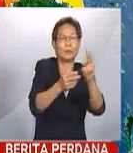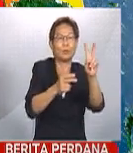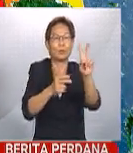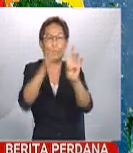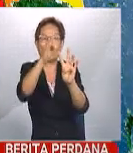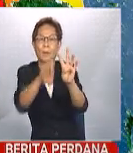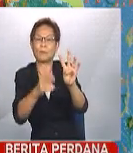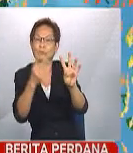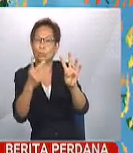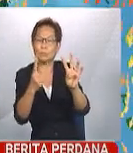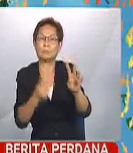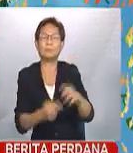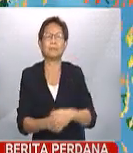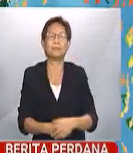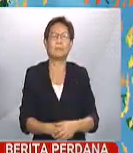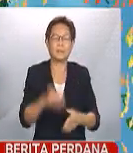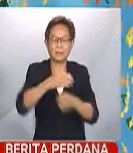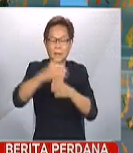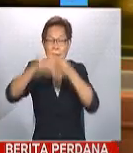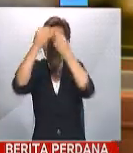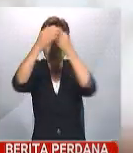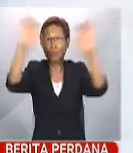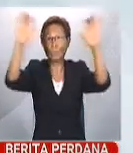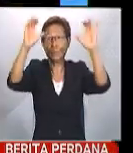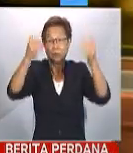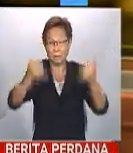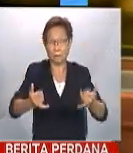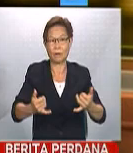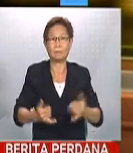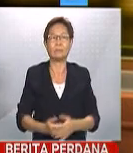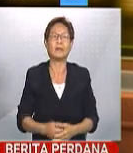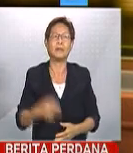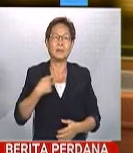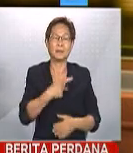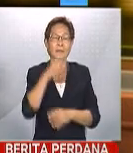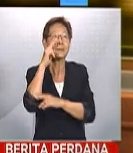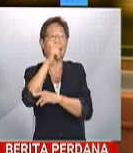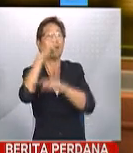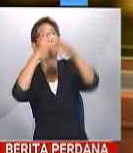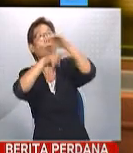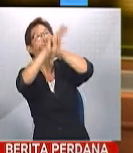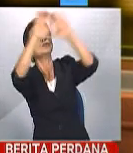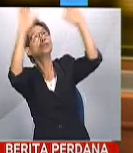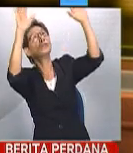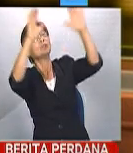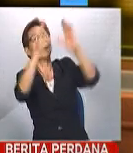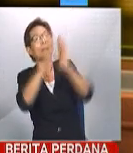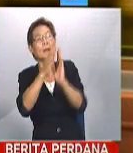Februari nanti. Sekian dahulu info cuaca buat kali ini. Sebelum berpisah, kita saksikan ramalan cuaca